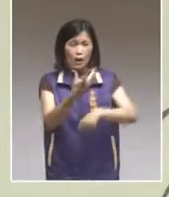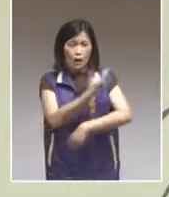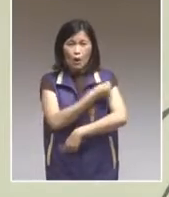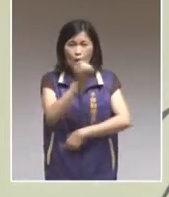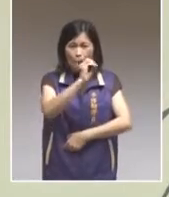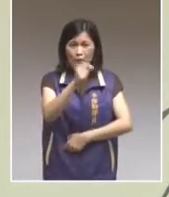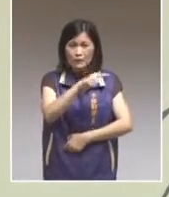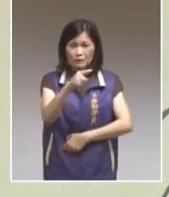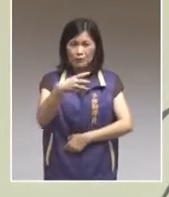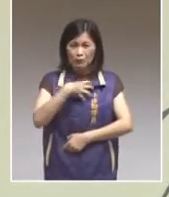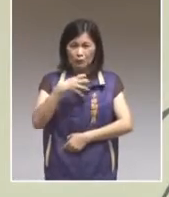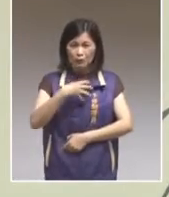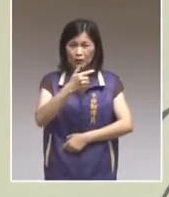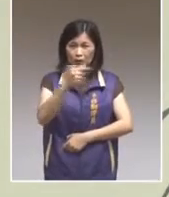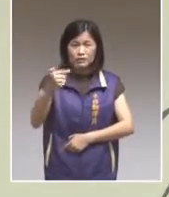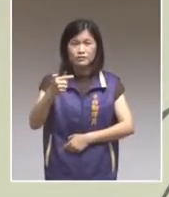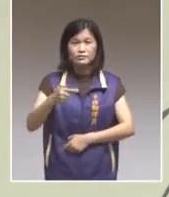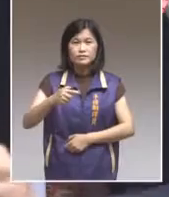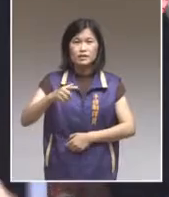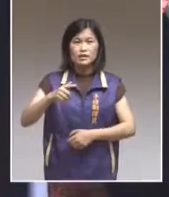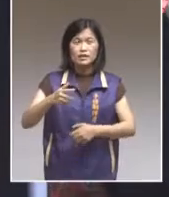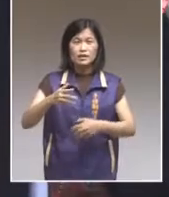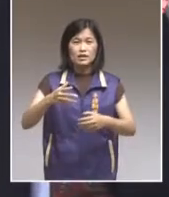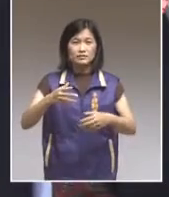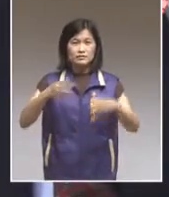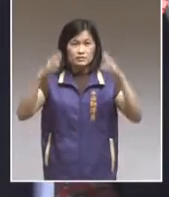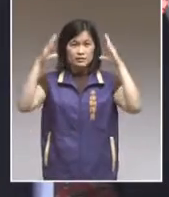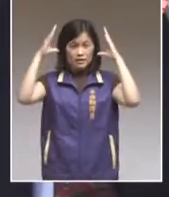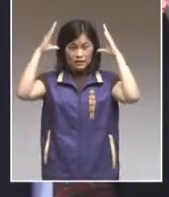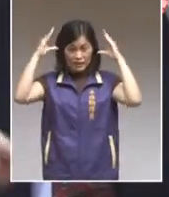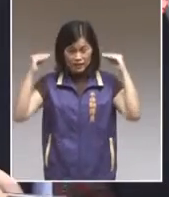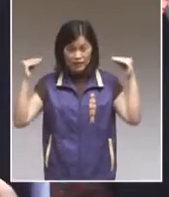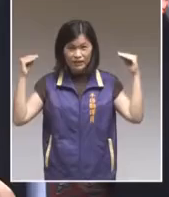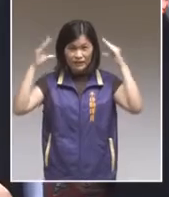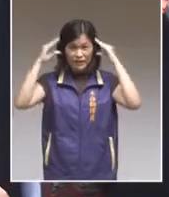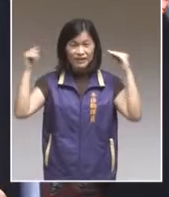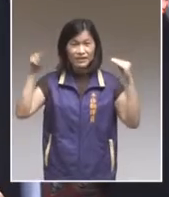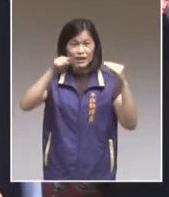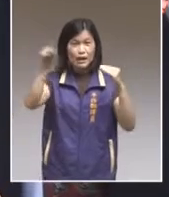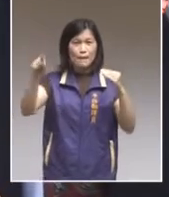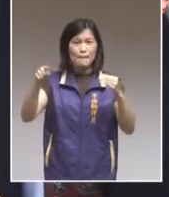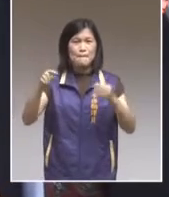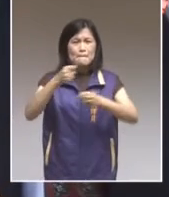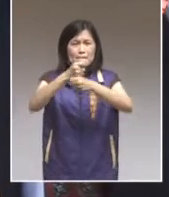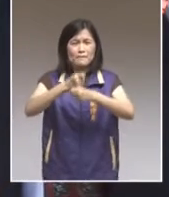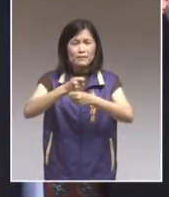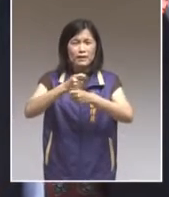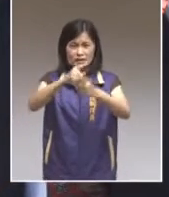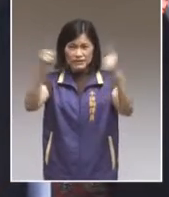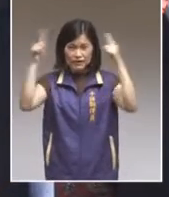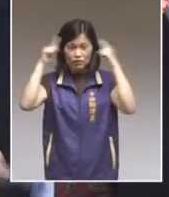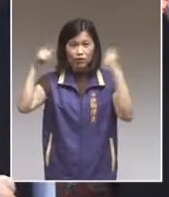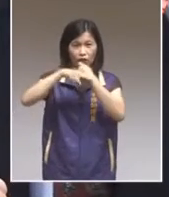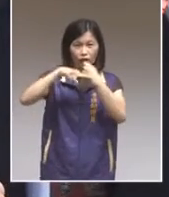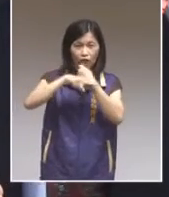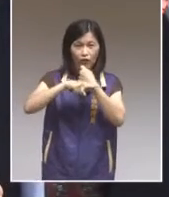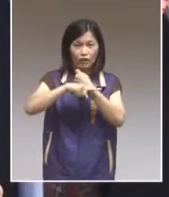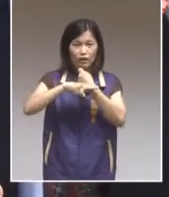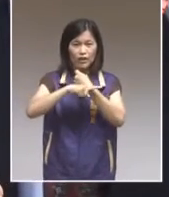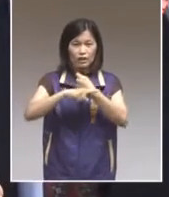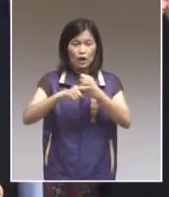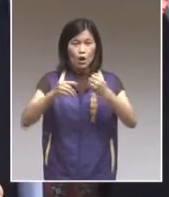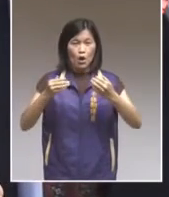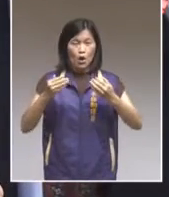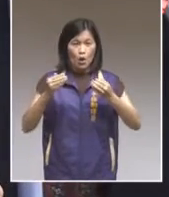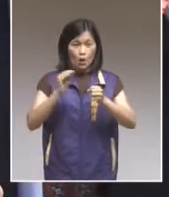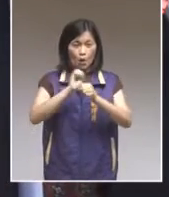另外一个荷兰马斯垂特大学的研究可以发现 COVID-19 相关得